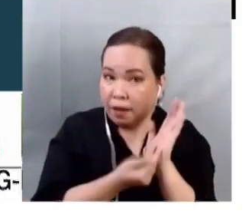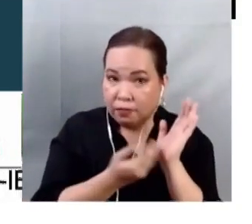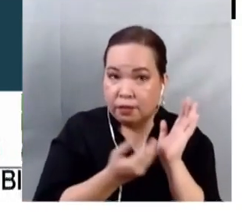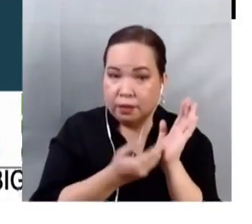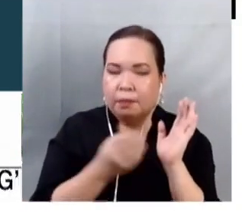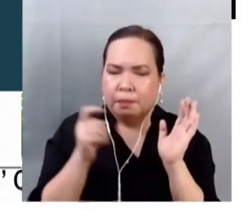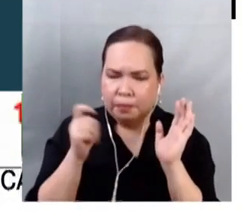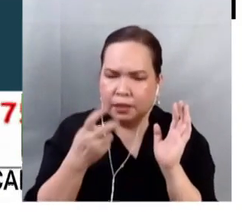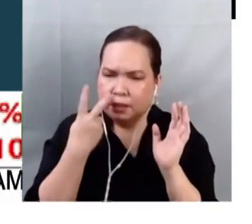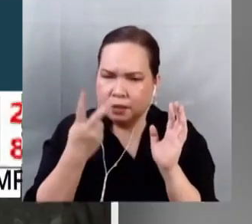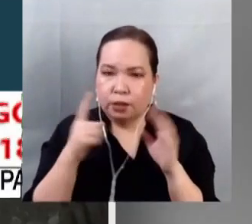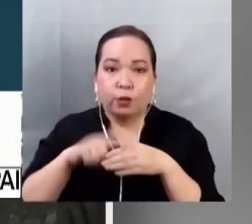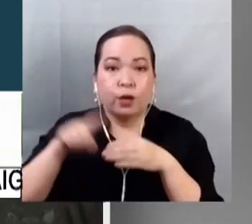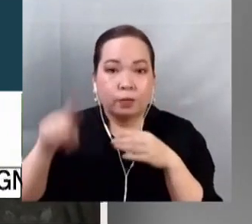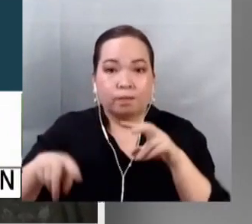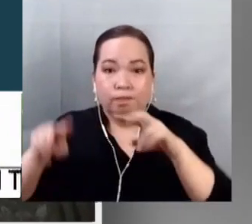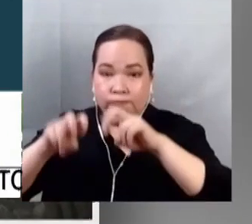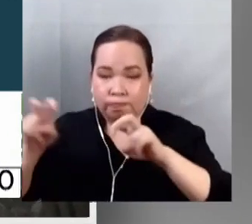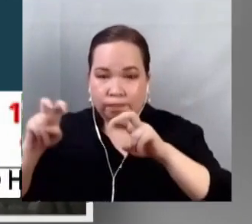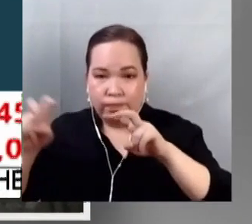kung ano magiging resulta ng investigation.